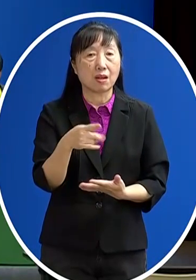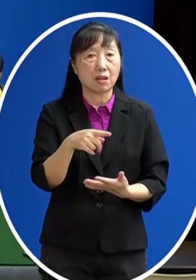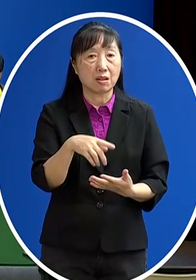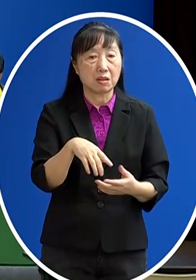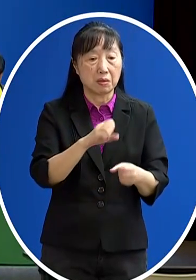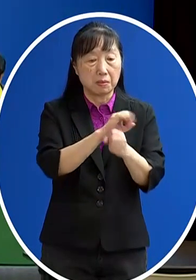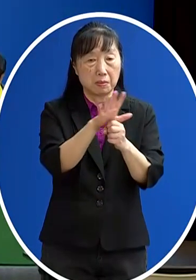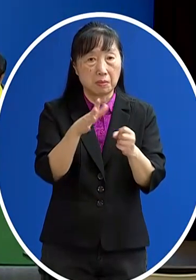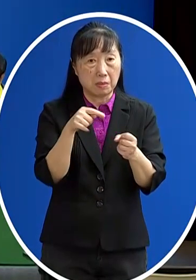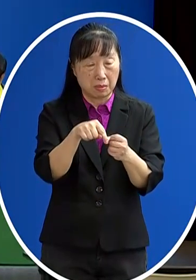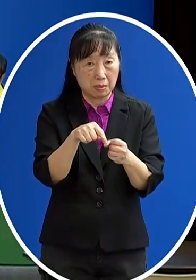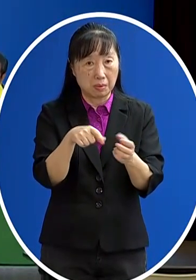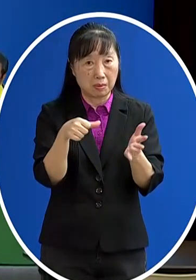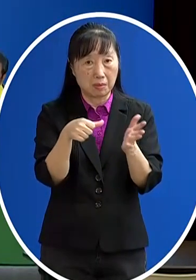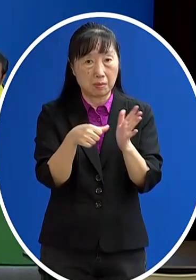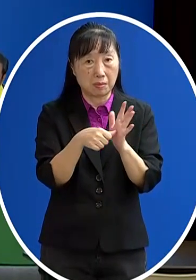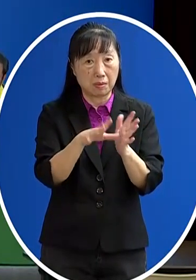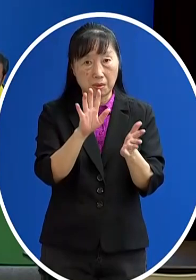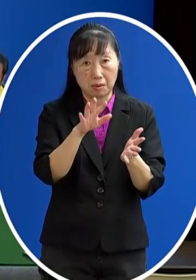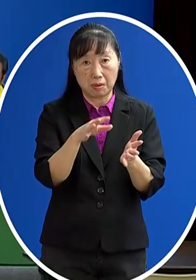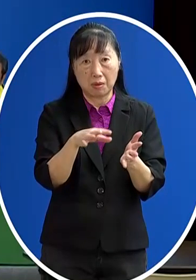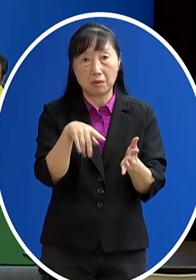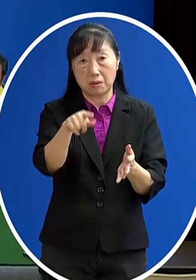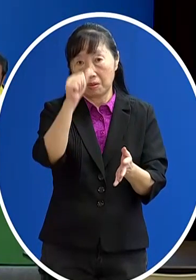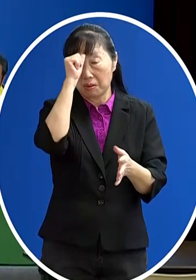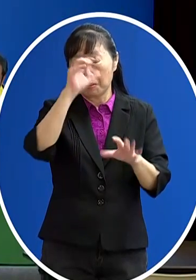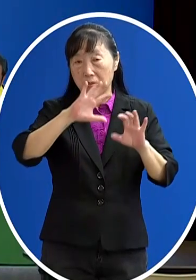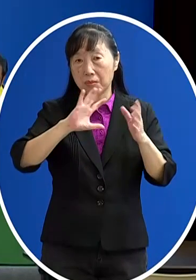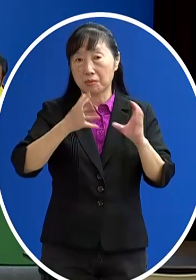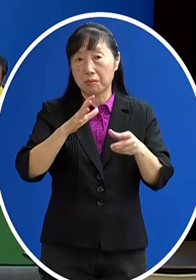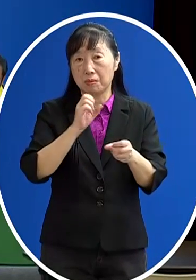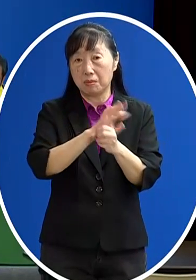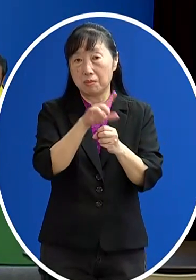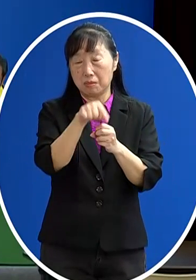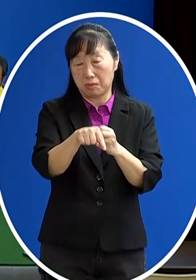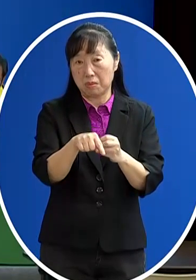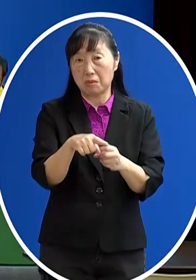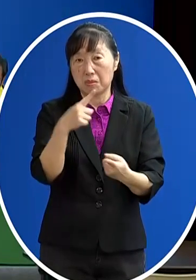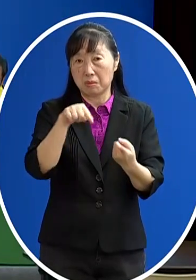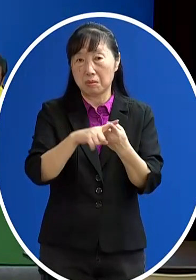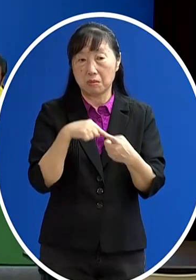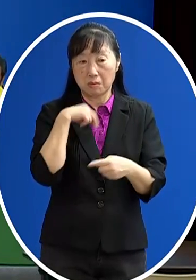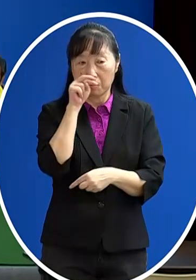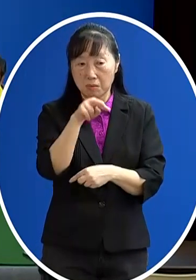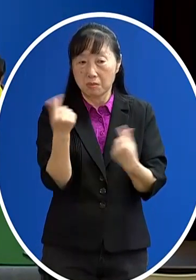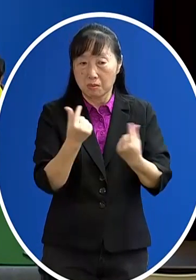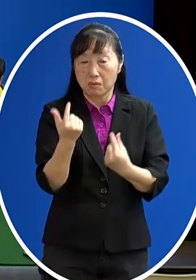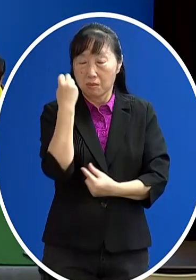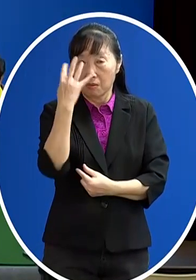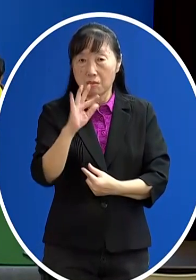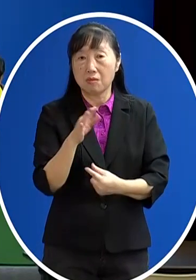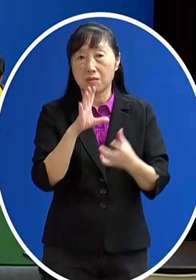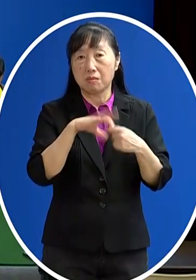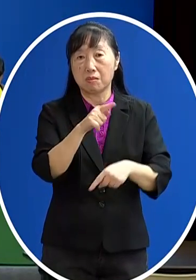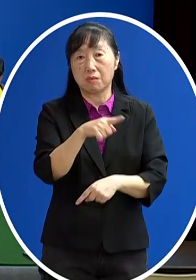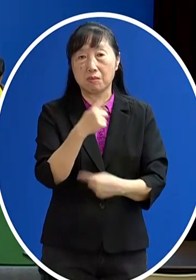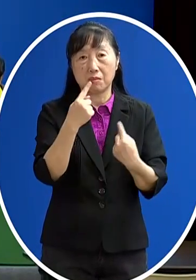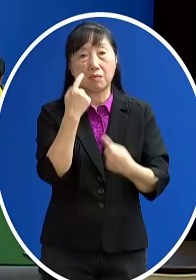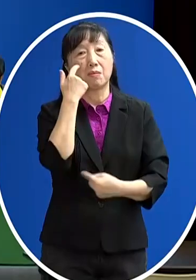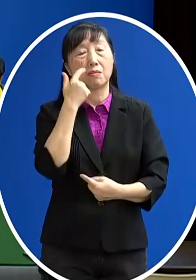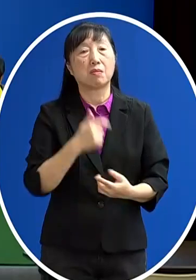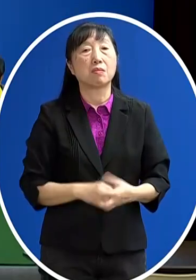染，要把它当作一种新的病毒来看待。那指挥中心怎么看？还是觉得说维持现有的防疫其实就可以了？谢